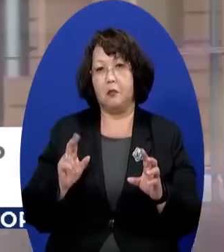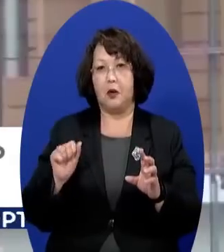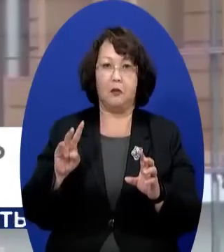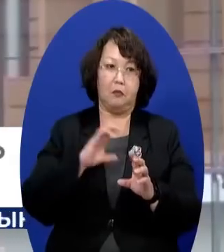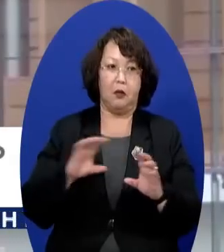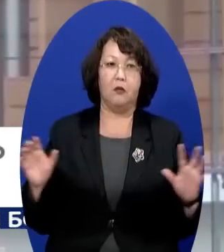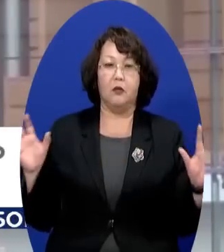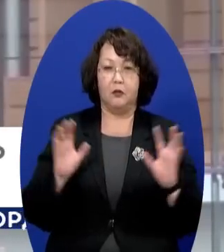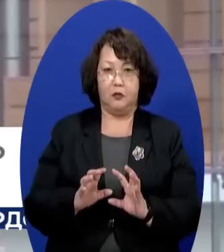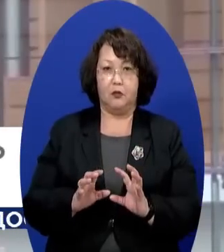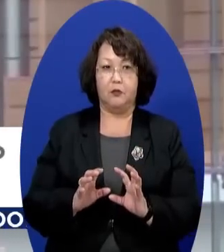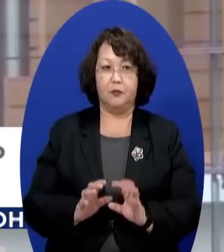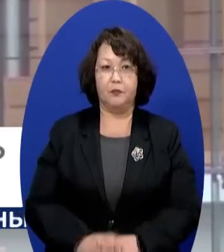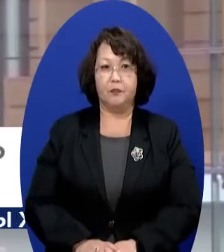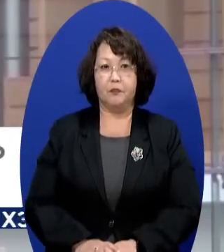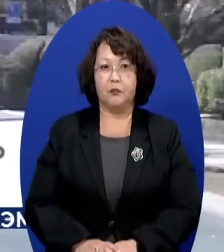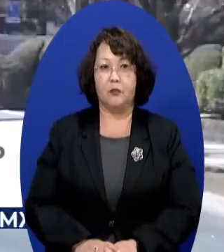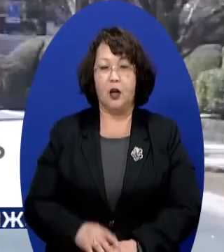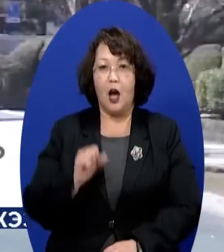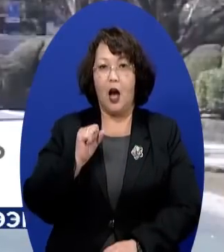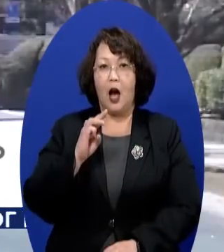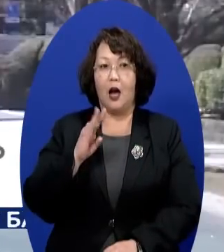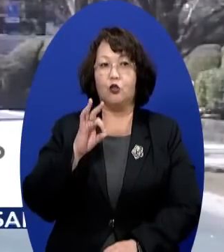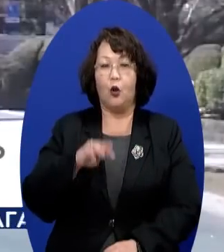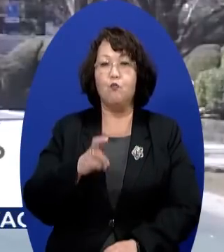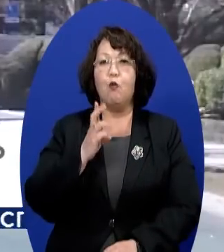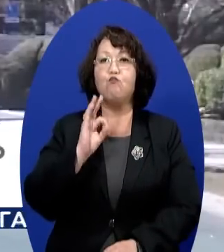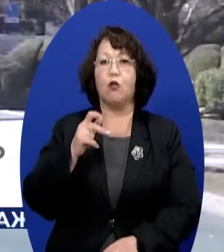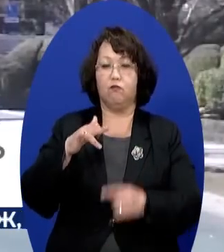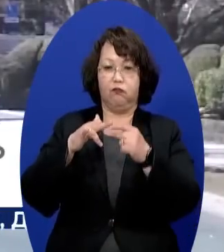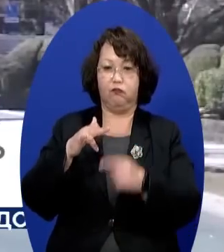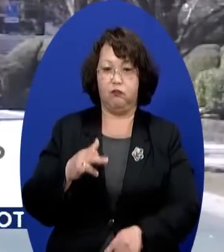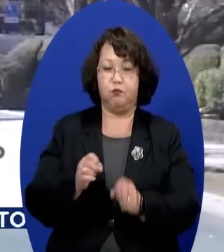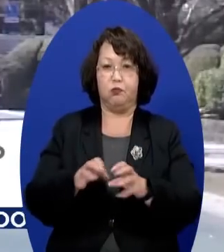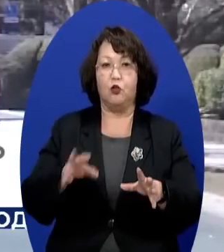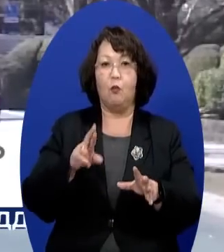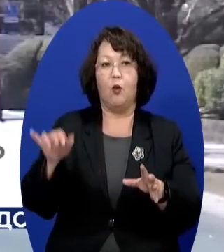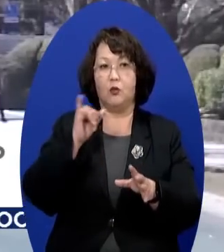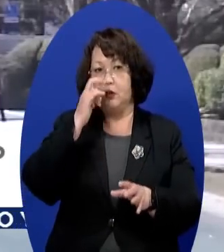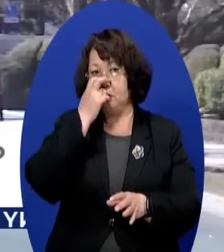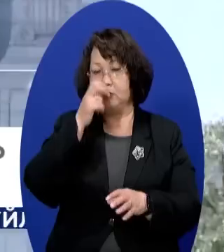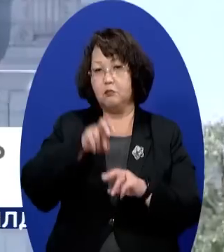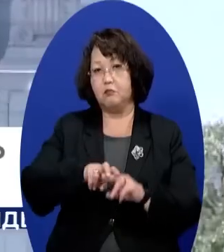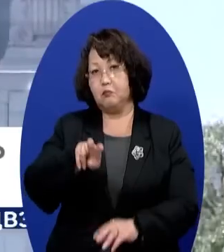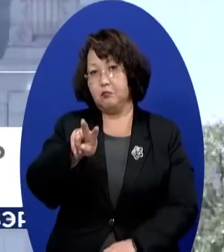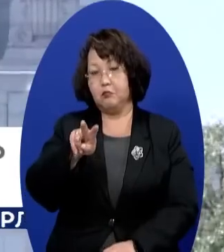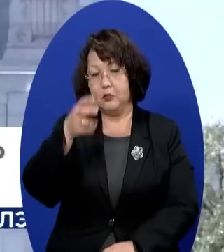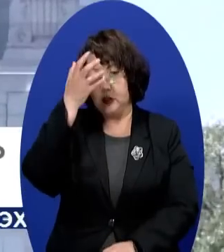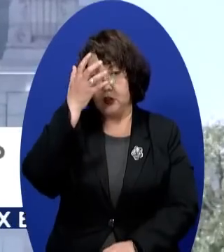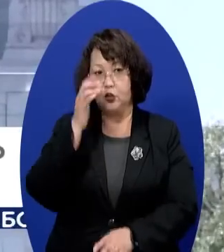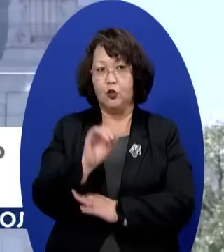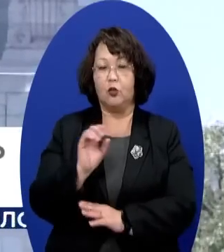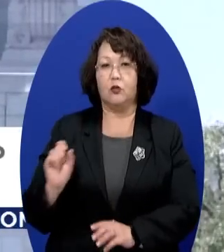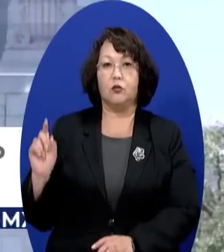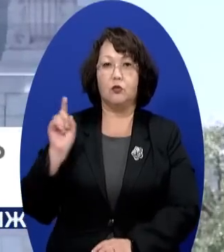ахуйн нэгжүүдийн төлөөлөл оролцох юм. Атомын бөмбөлтөд өртсөн цорын ганц улс болох Япон энэ улсад ажиглагчин журмаар оролцож засгийн газрын